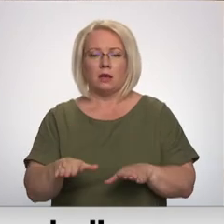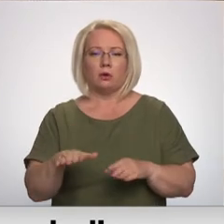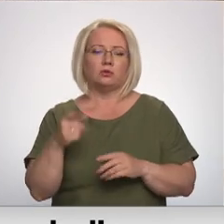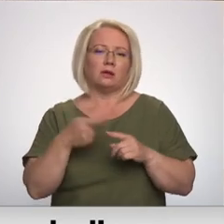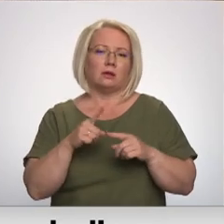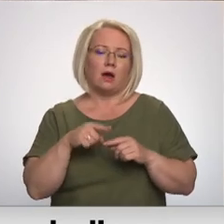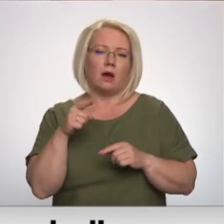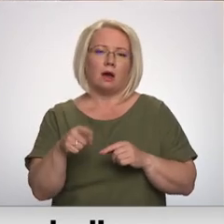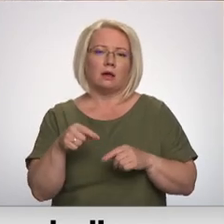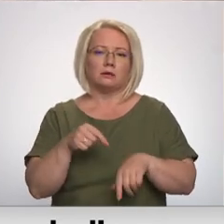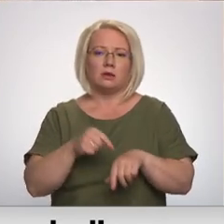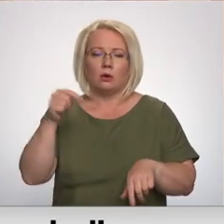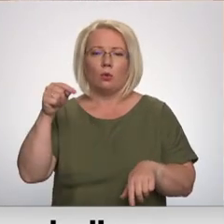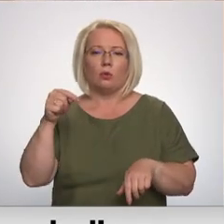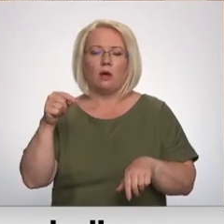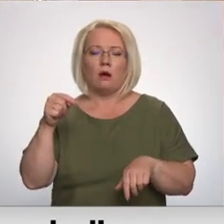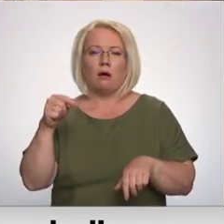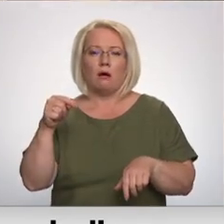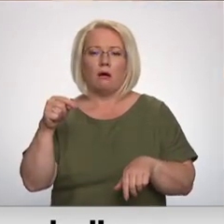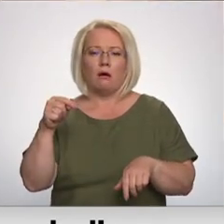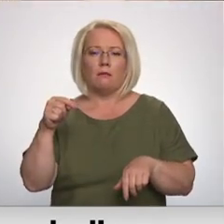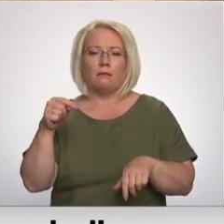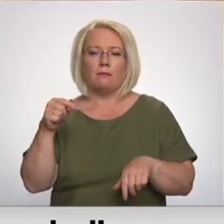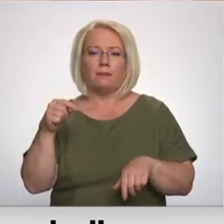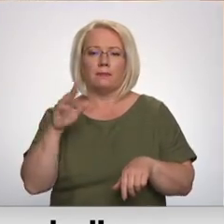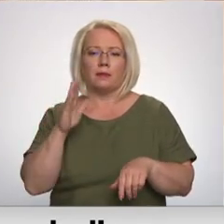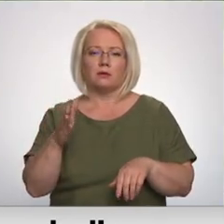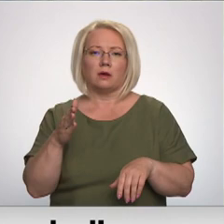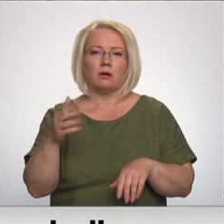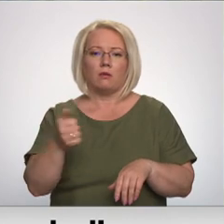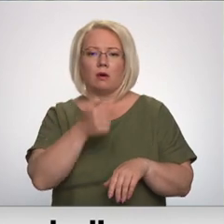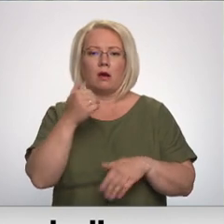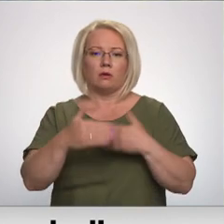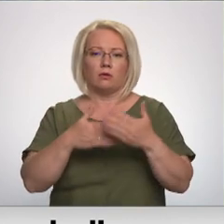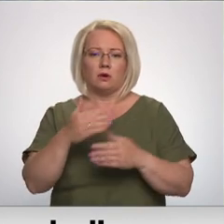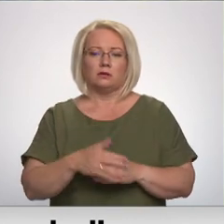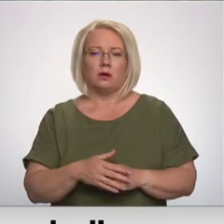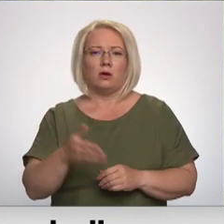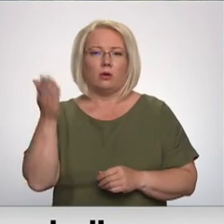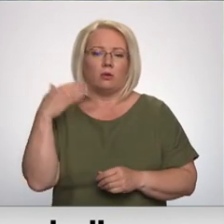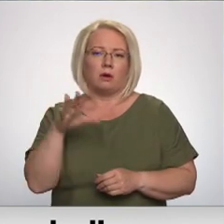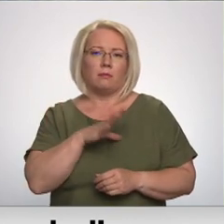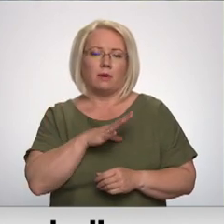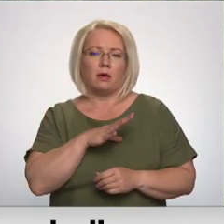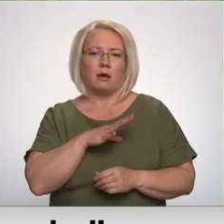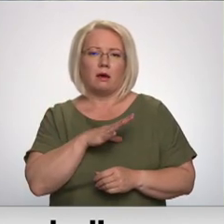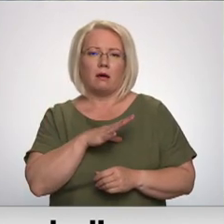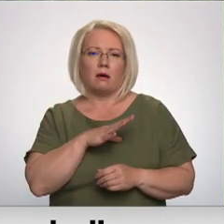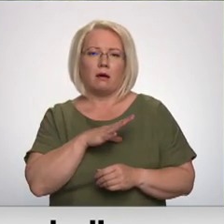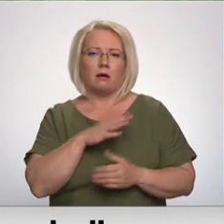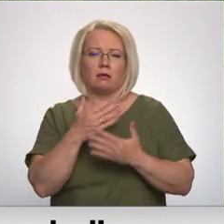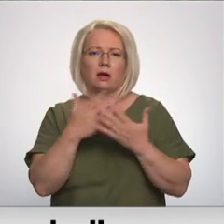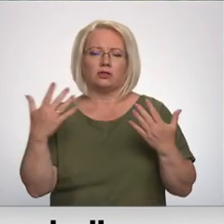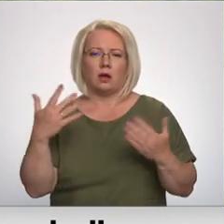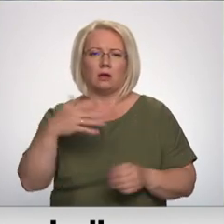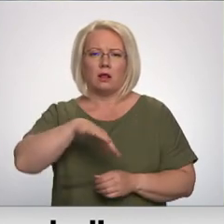tāda sajūta, Visi tu zgodos ir. Tad jau vecerītās bija gan dažādas laupēšanas,